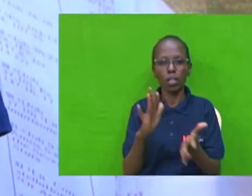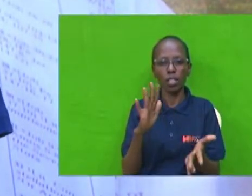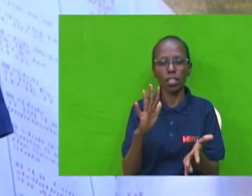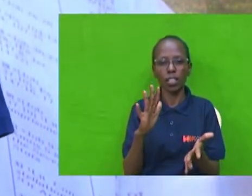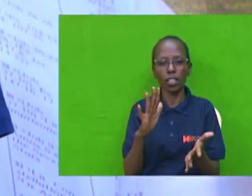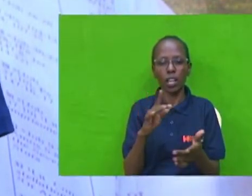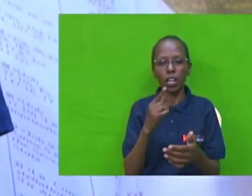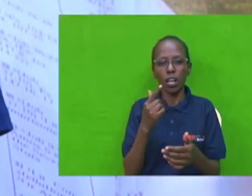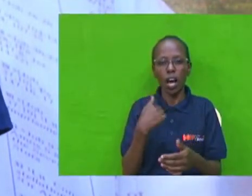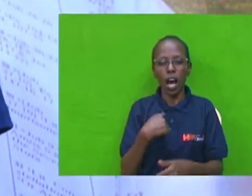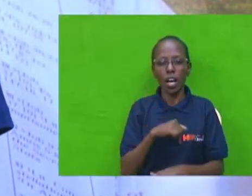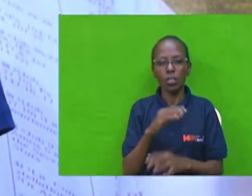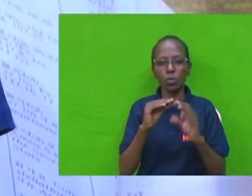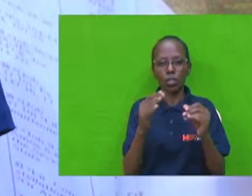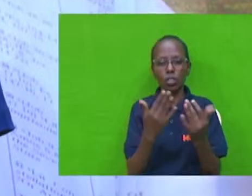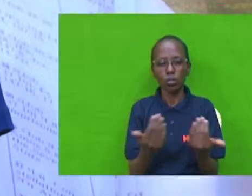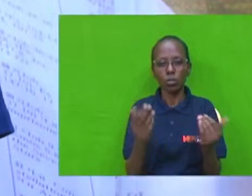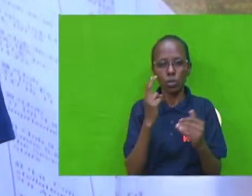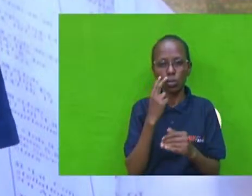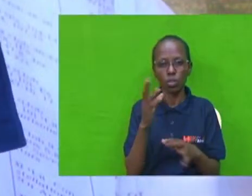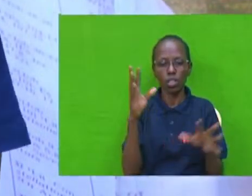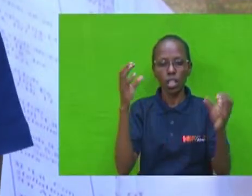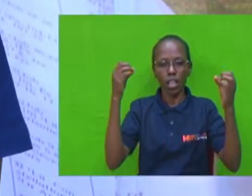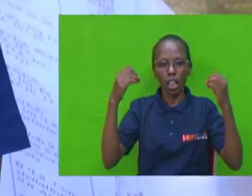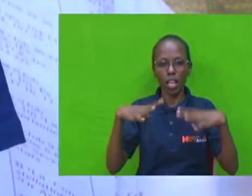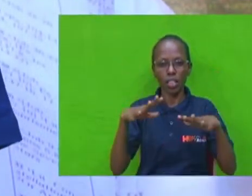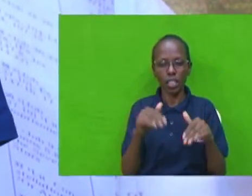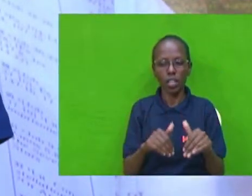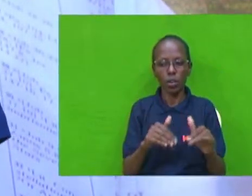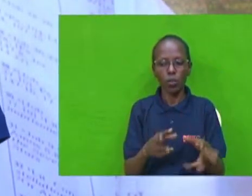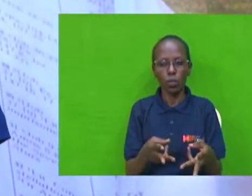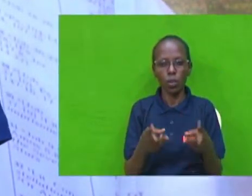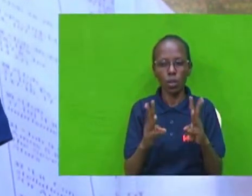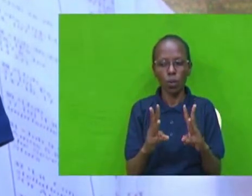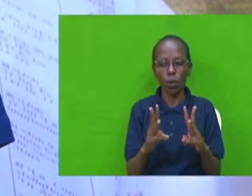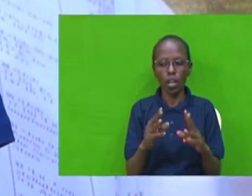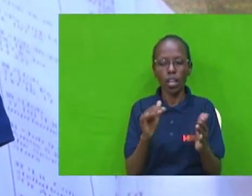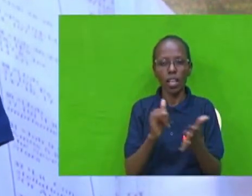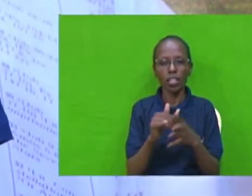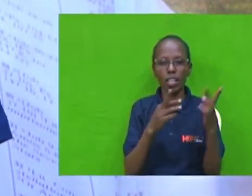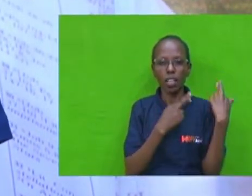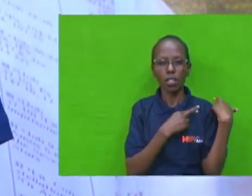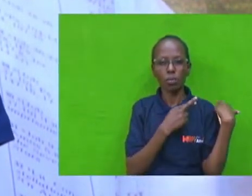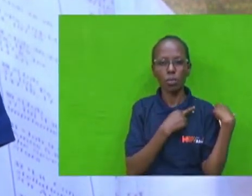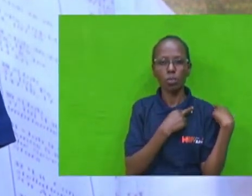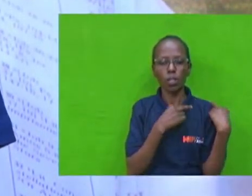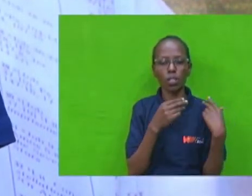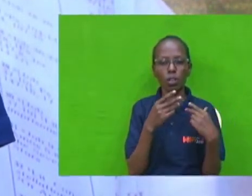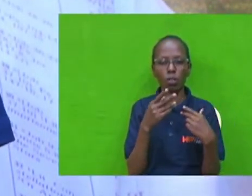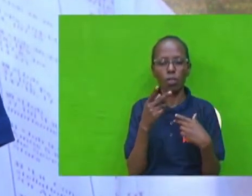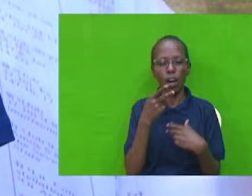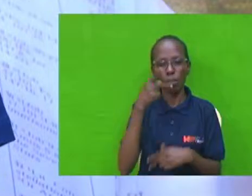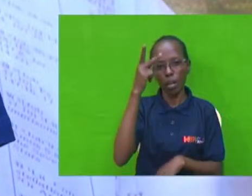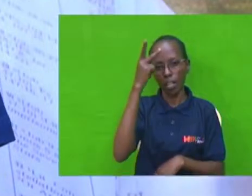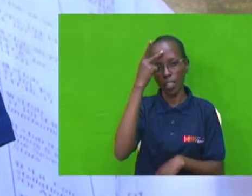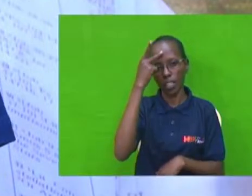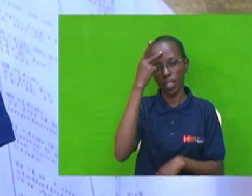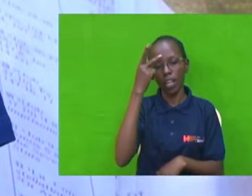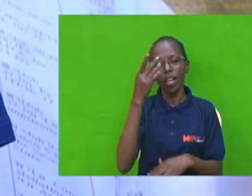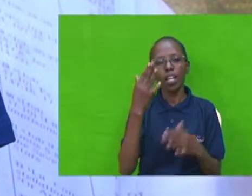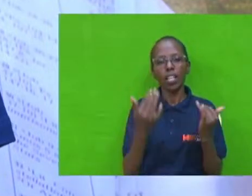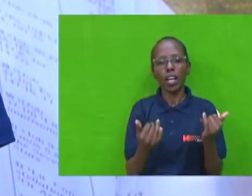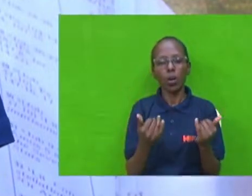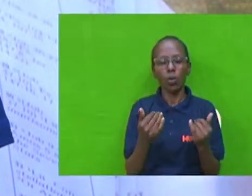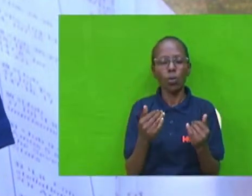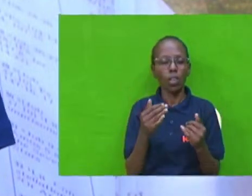tuwafunze watoto, waone mwangaza, watafuata hiyo njia. Asante. Hilo jukumu la mzazi, lakini jukumu la mtoto ni kutii katika